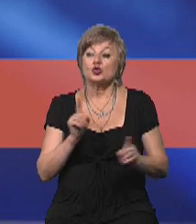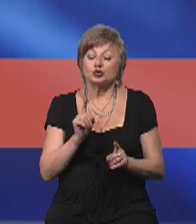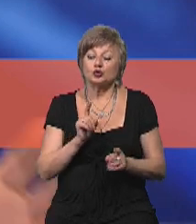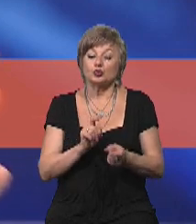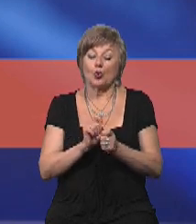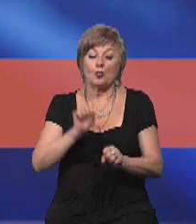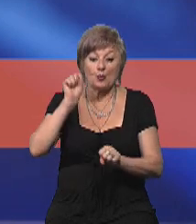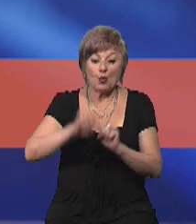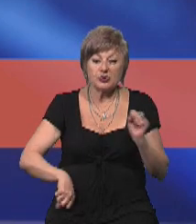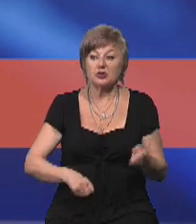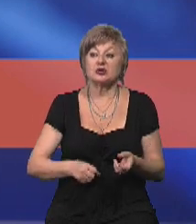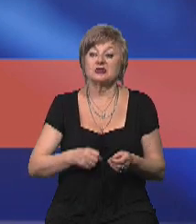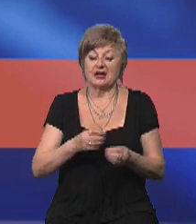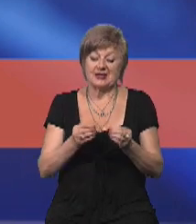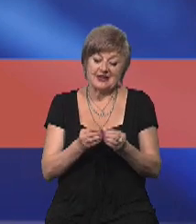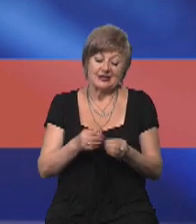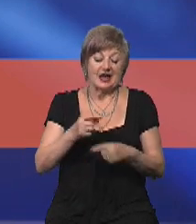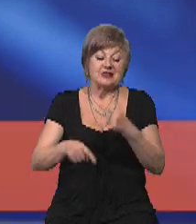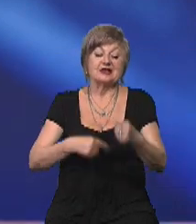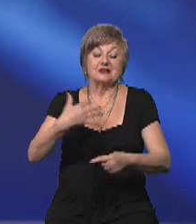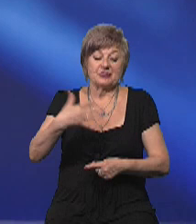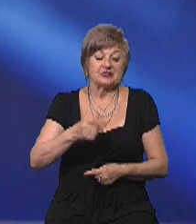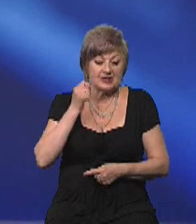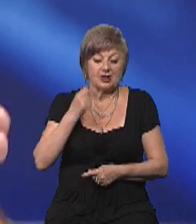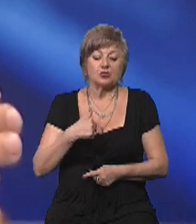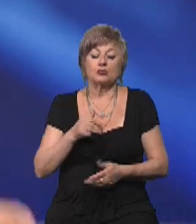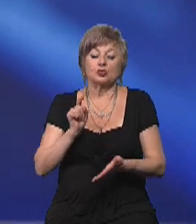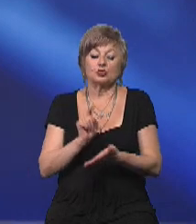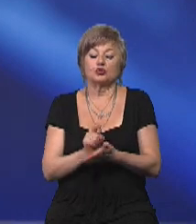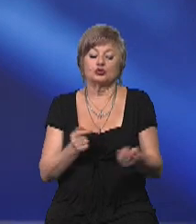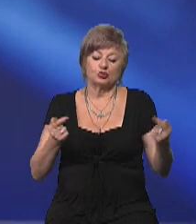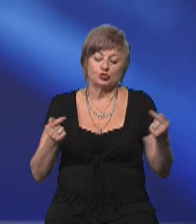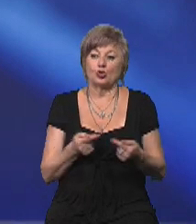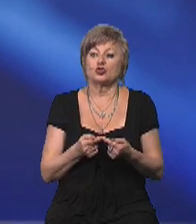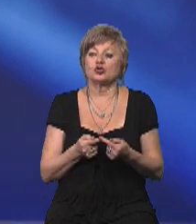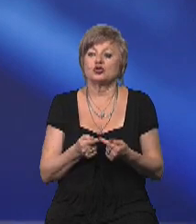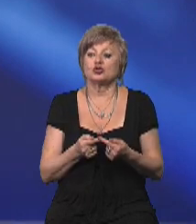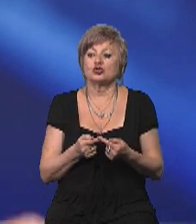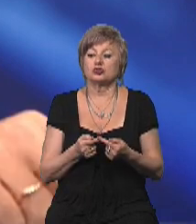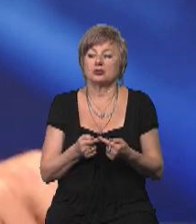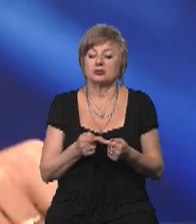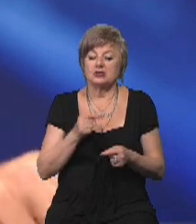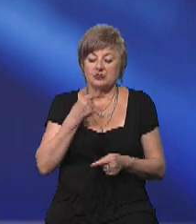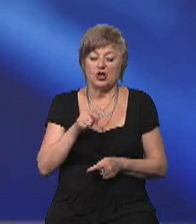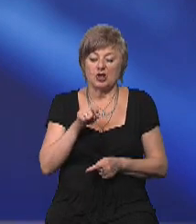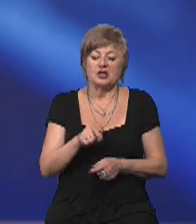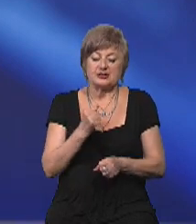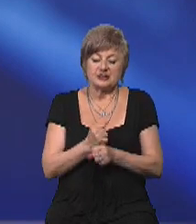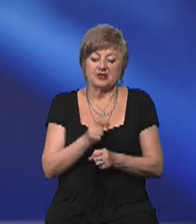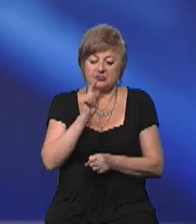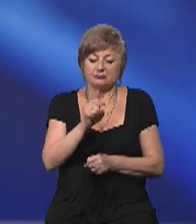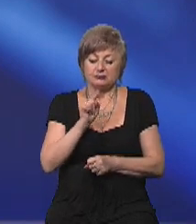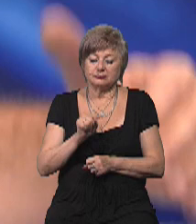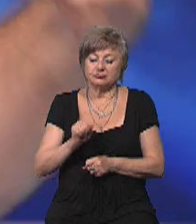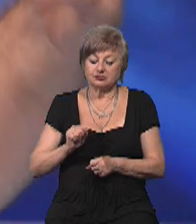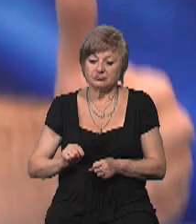побороти її, навіть не через 10, а через 50 років, ми маємо чіткий мати знак, що, чітку схему. От, ми маємо зробити те-то, те-то,